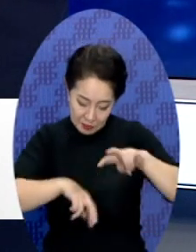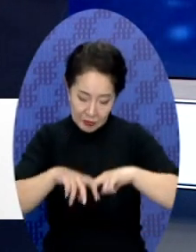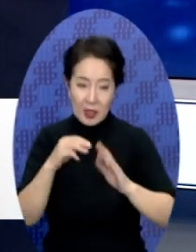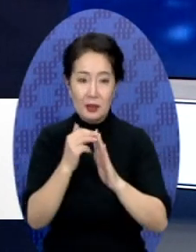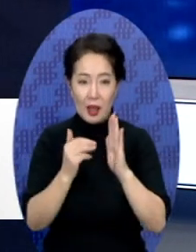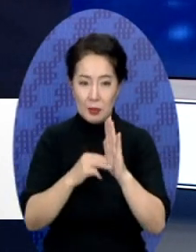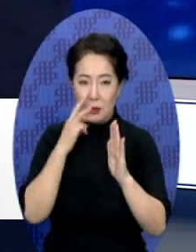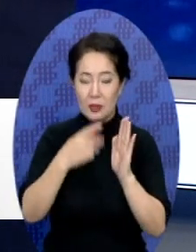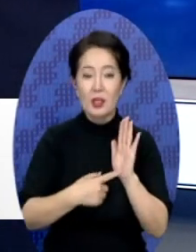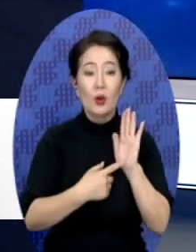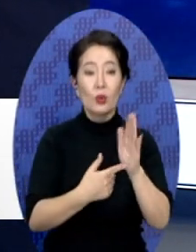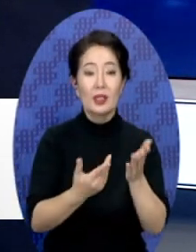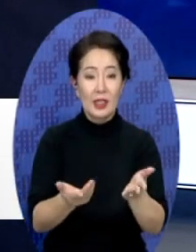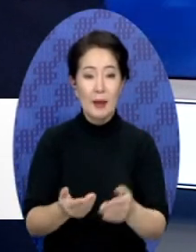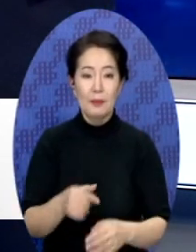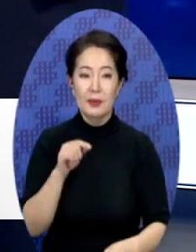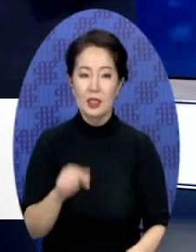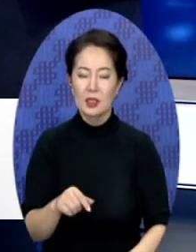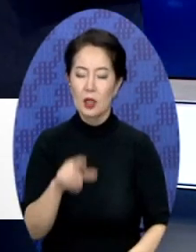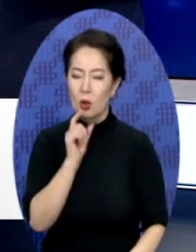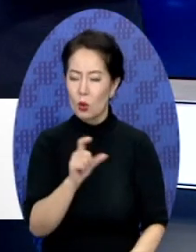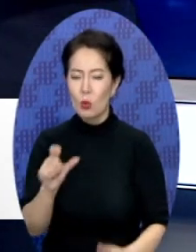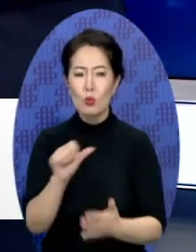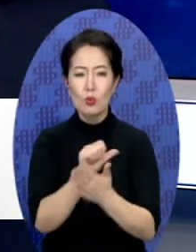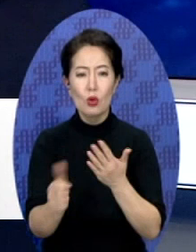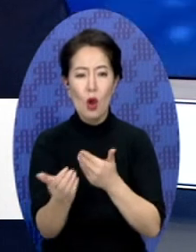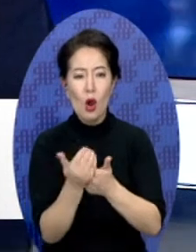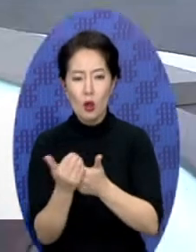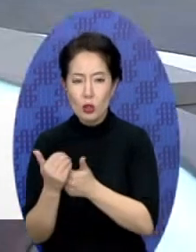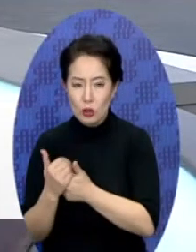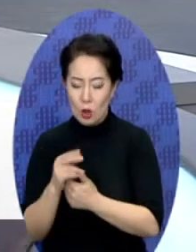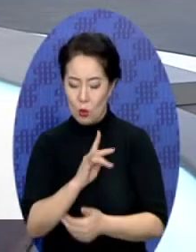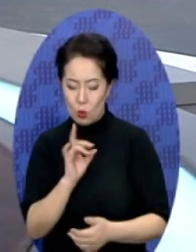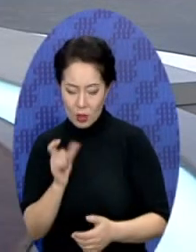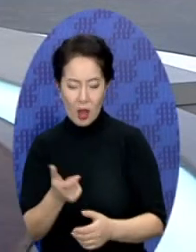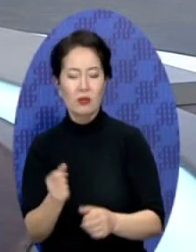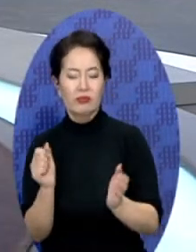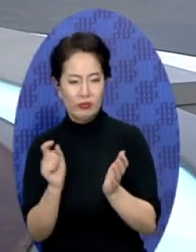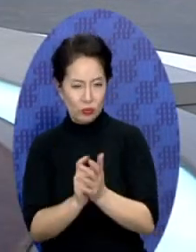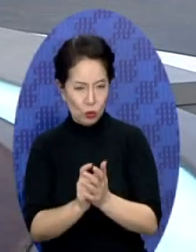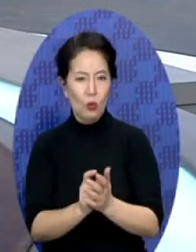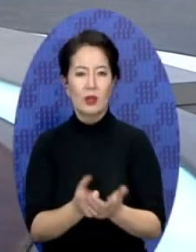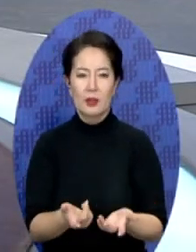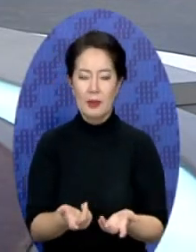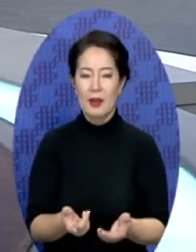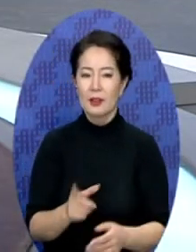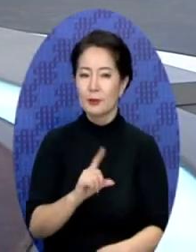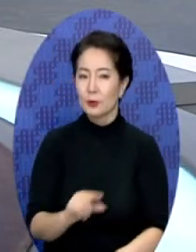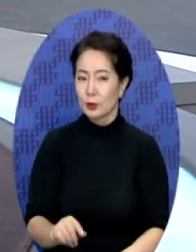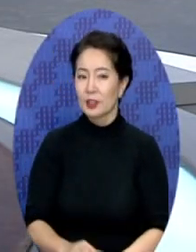мэдээллийг үзэрч байгаа хүн дээр хүргэлээ. Тэгэхээр энэ дээр бол хүн болгоны оролцоо за үүрэг бол одоо энэ уламжийг бууруулах гэдэг нь чухал нөлөөтэй байгаа. За